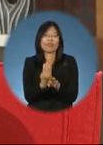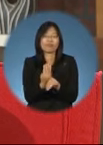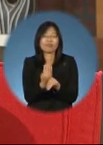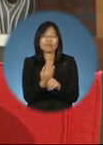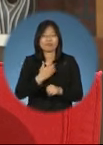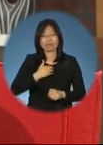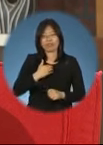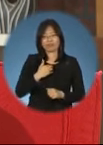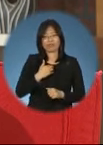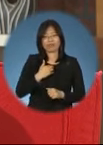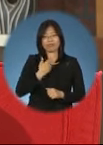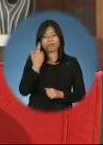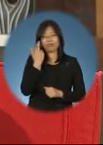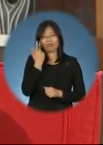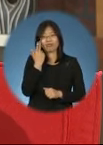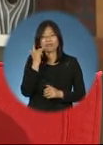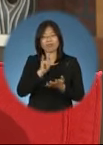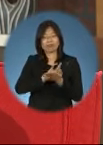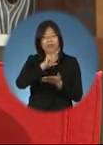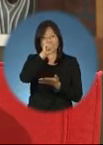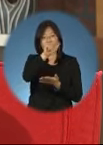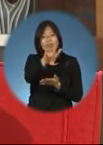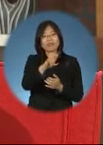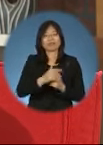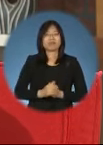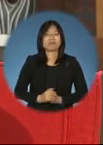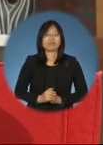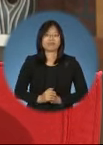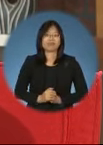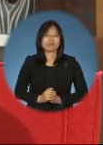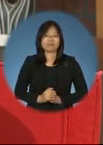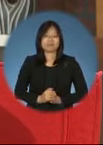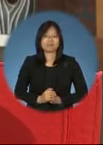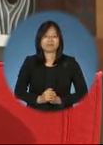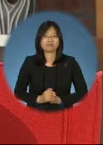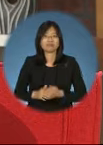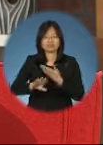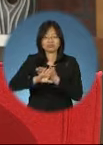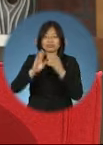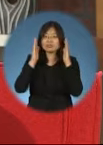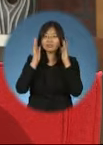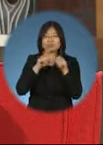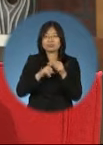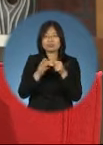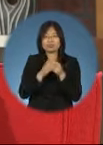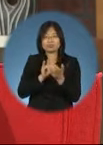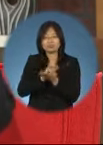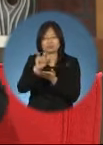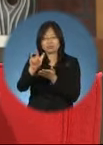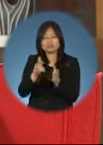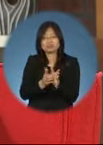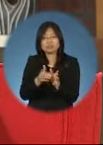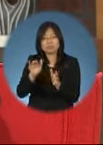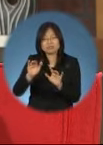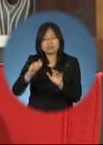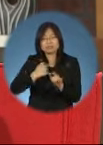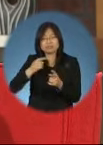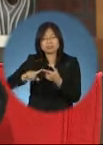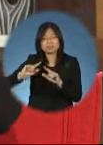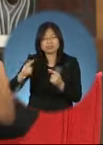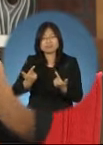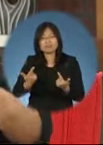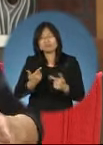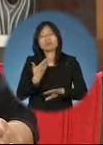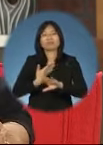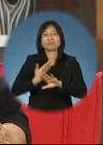그게 미국 가서 이제 다른 공부를 하러 갔는데 이것도 아니더라고요. 내가